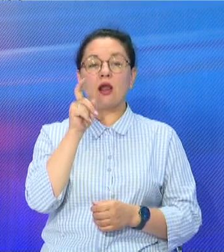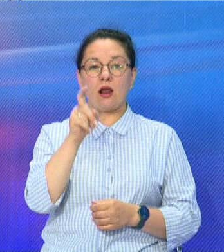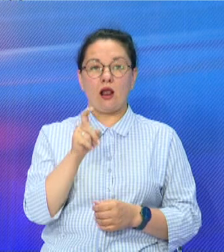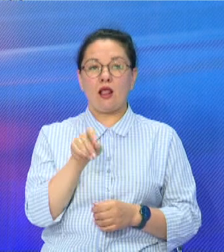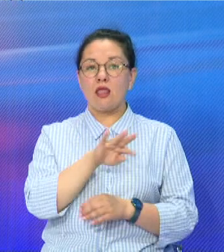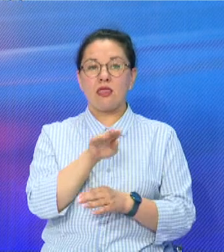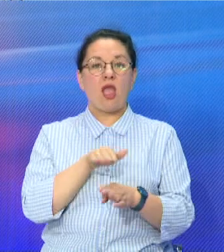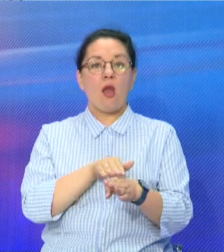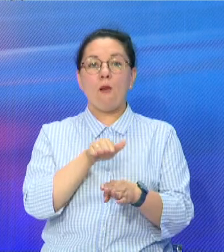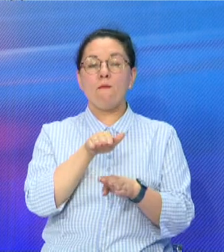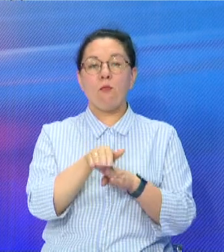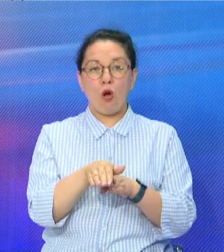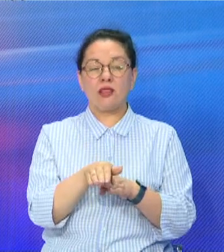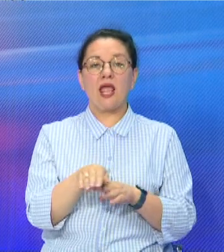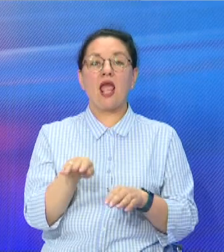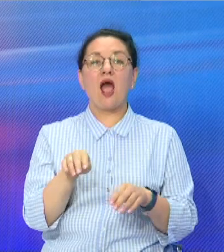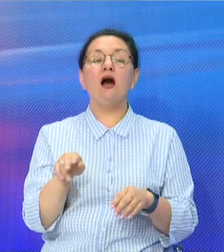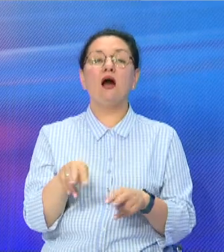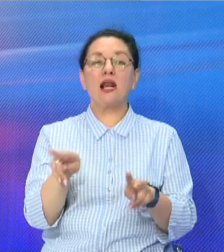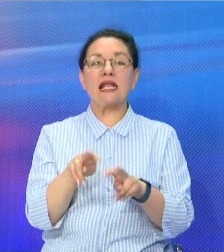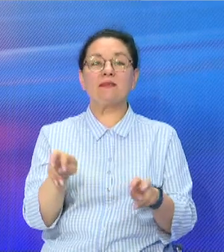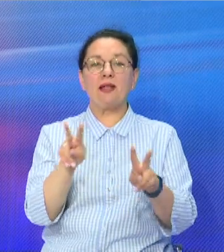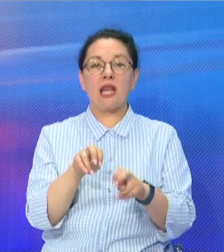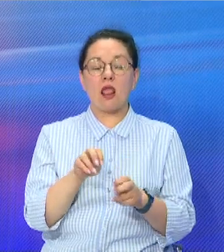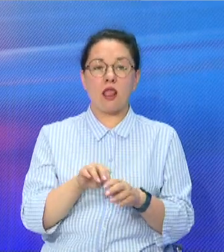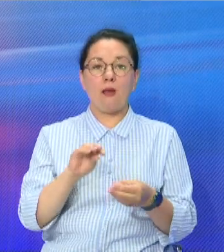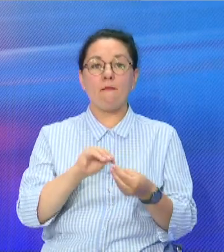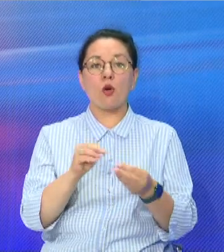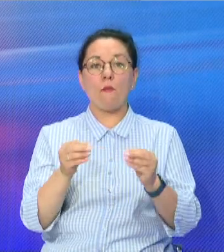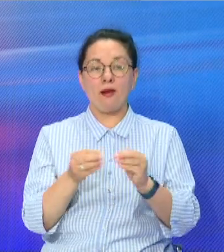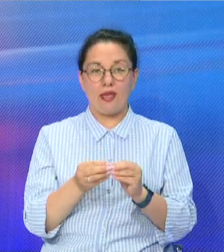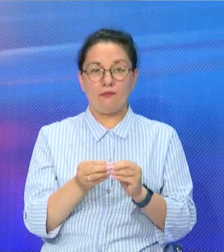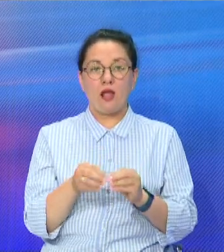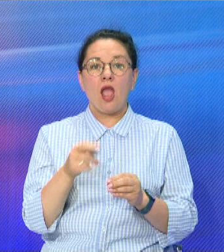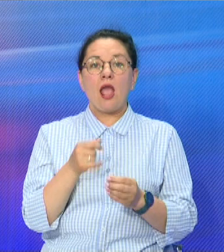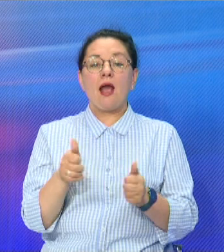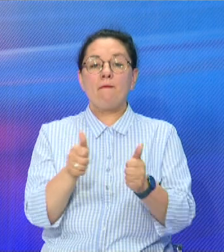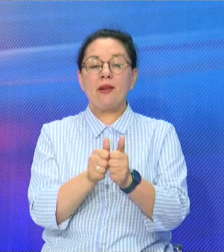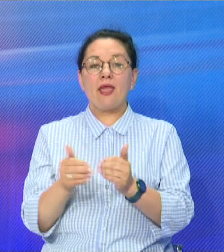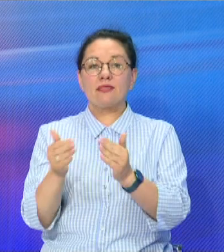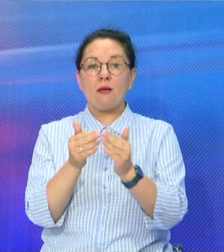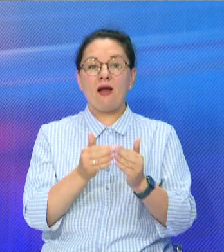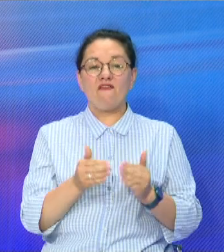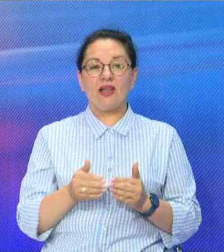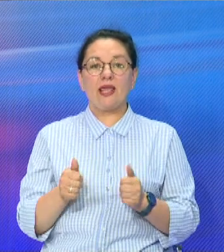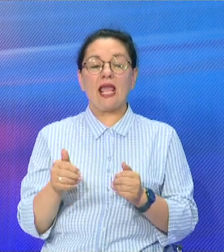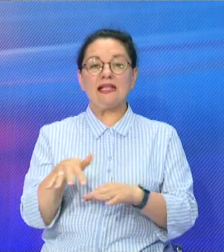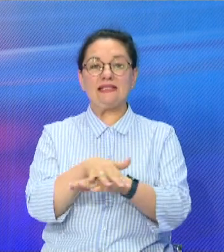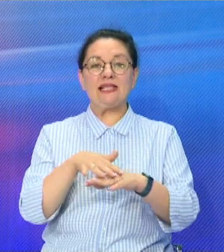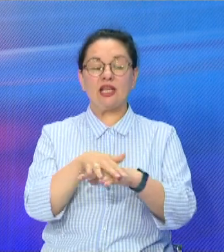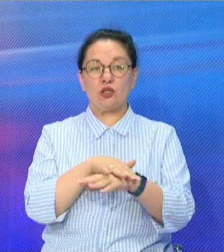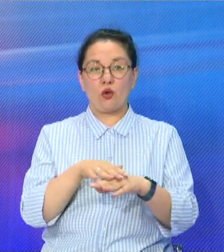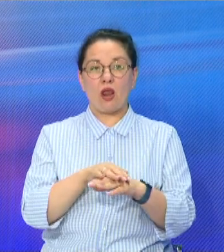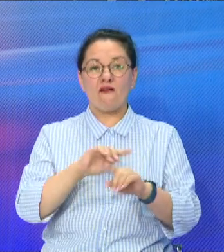полный разряд а лучше ных претензий и проблем него can они оба вязкого по утрам они я про домовых территорий и убор цимес а аульного корр издания